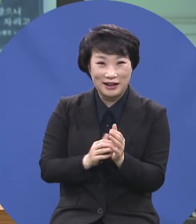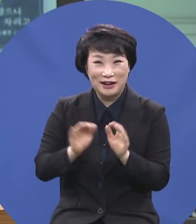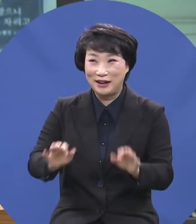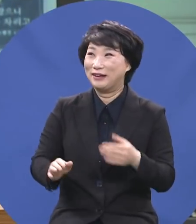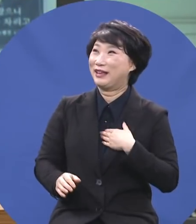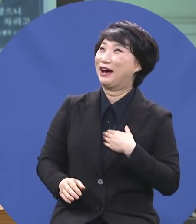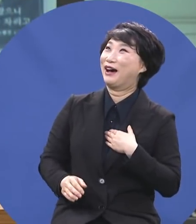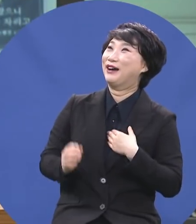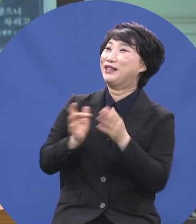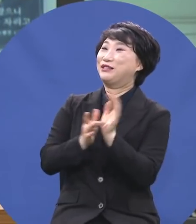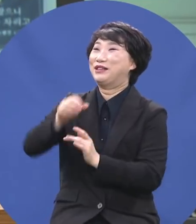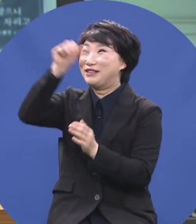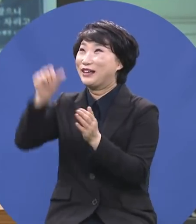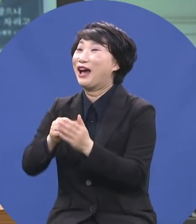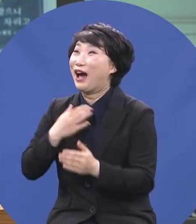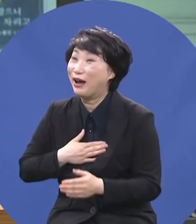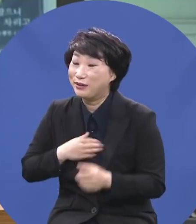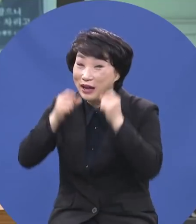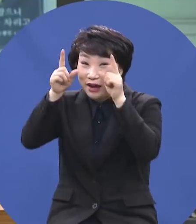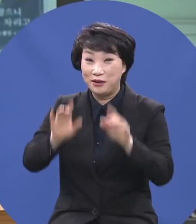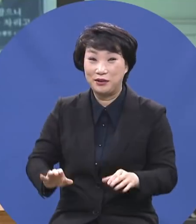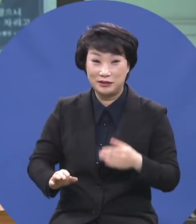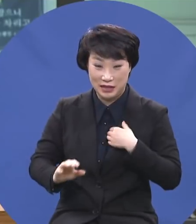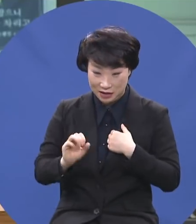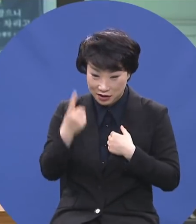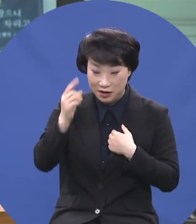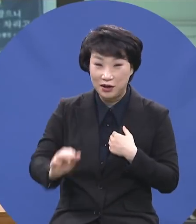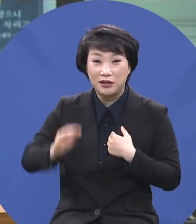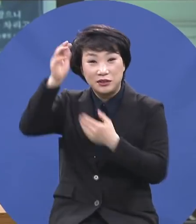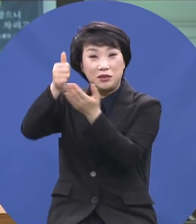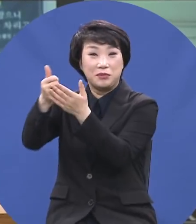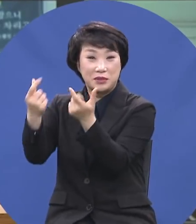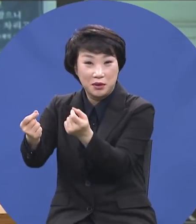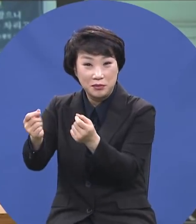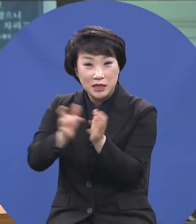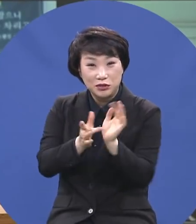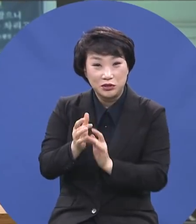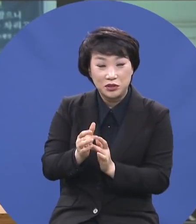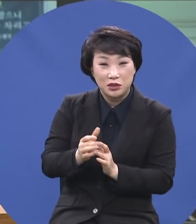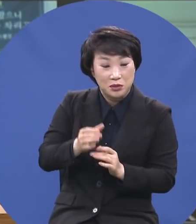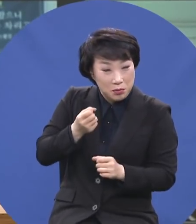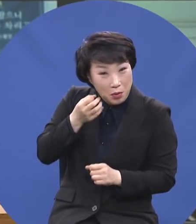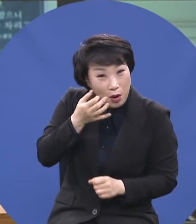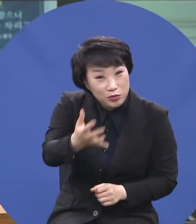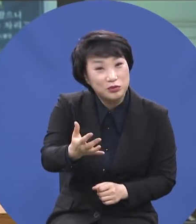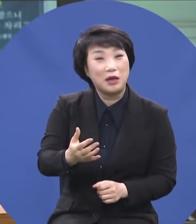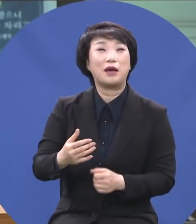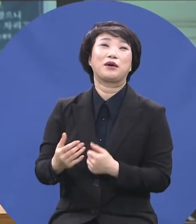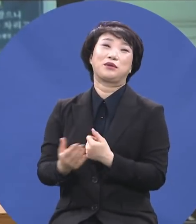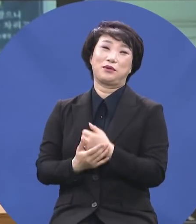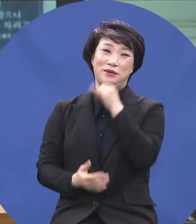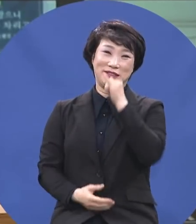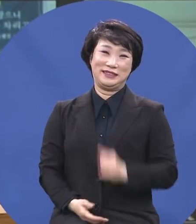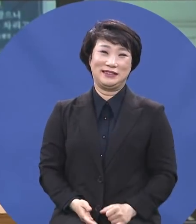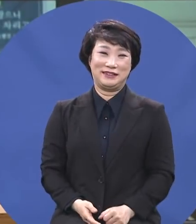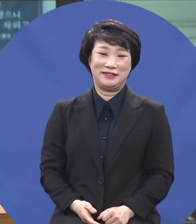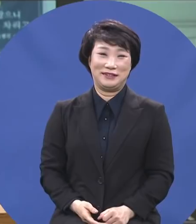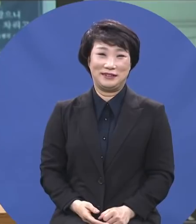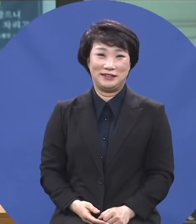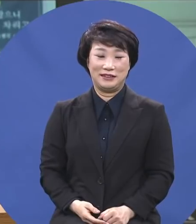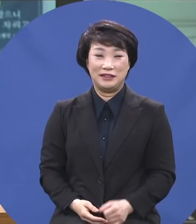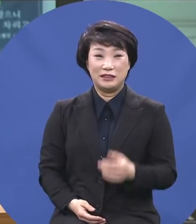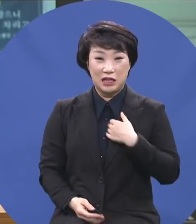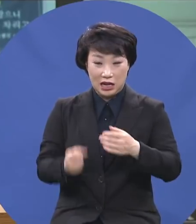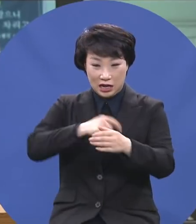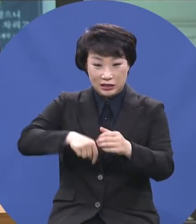알고 깨닫고 나를 통해 성령으로 예수님처럼 예수를 재현하게 하셨다. 예,